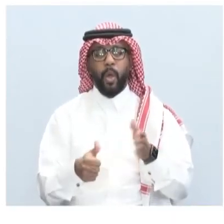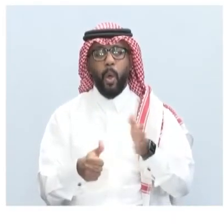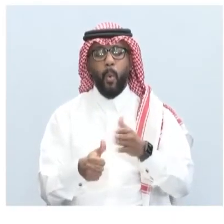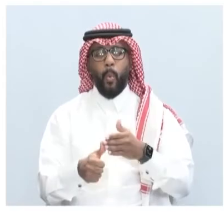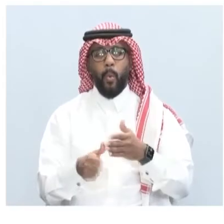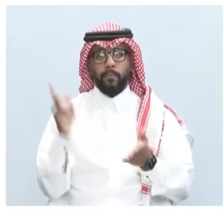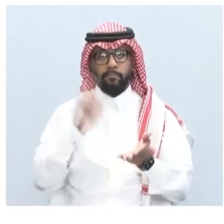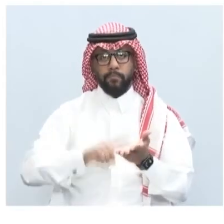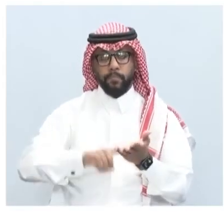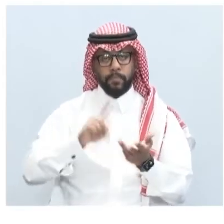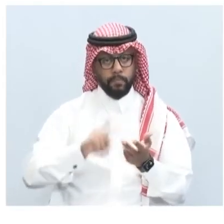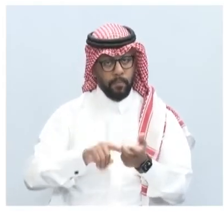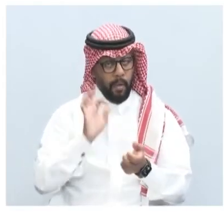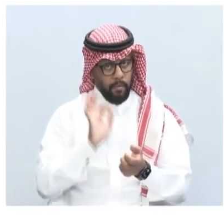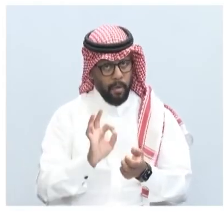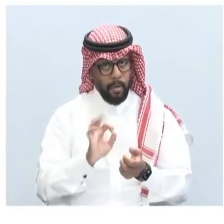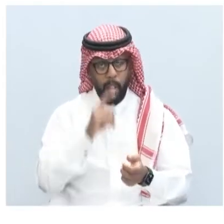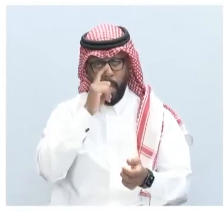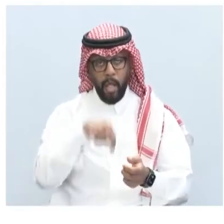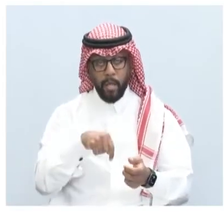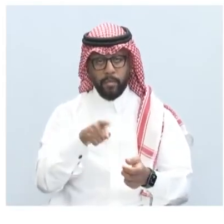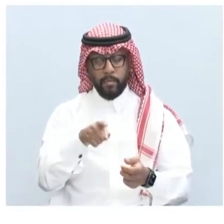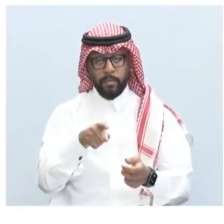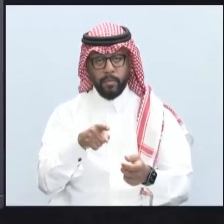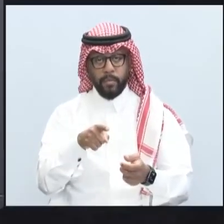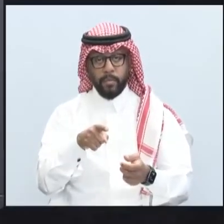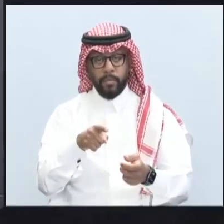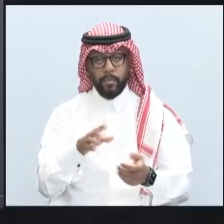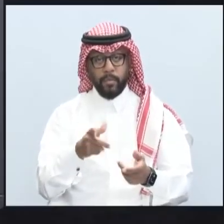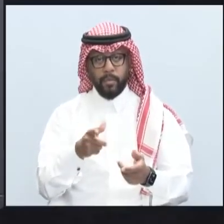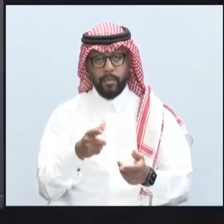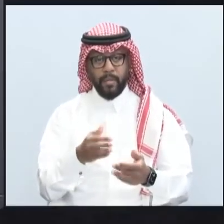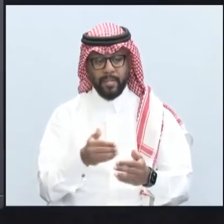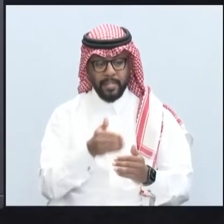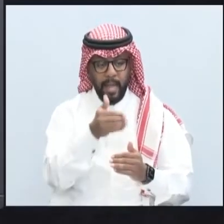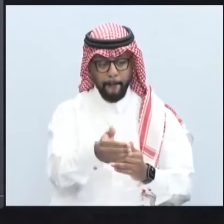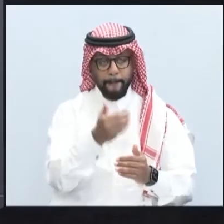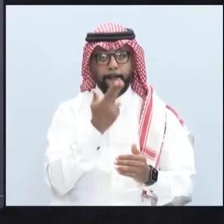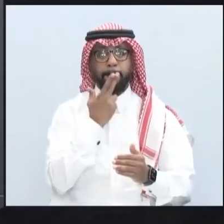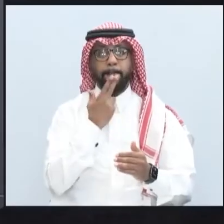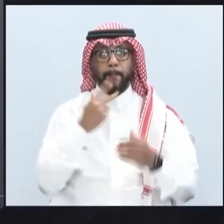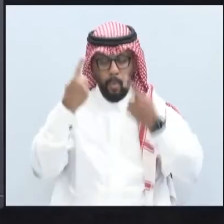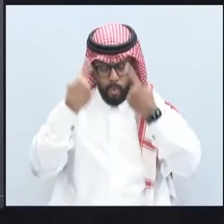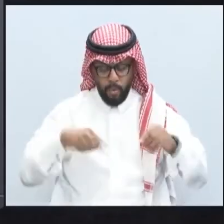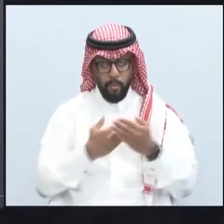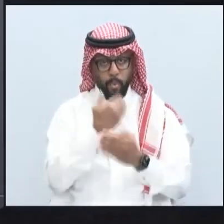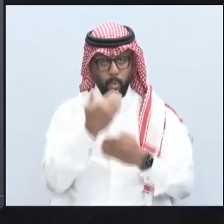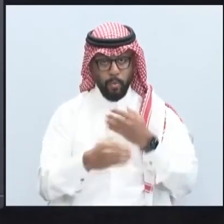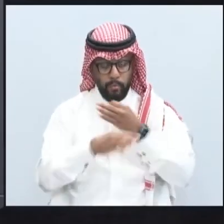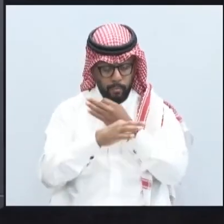والجورب ان يلبس الخف او الجورب بعد كمال الطهاره